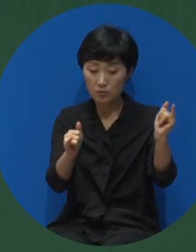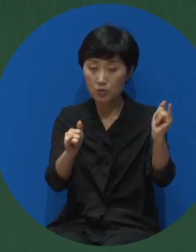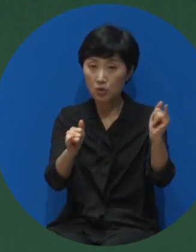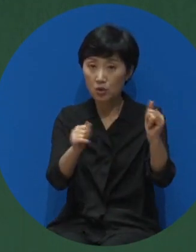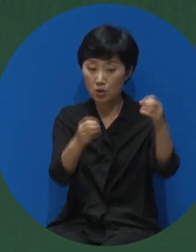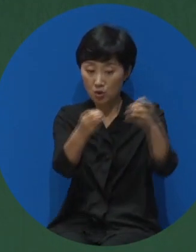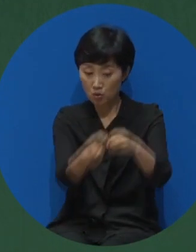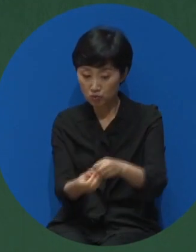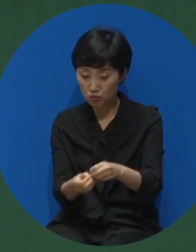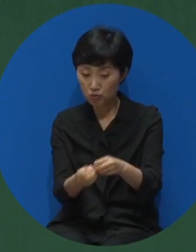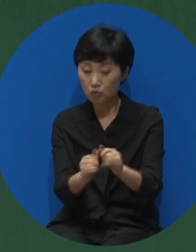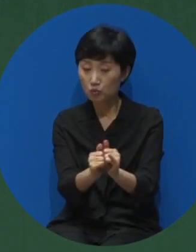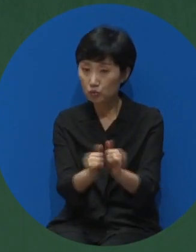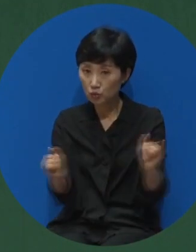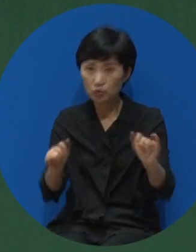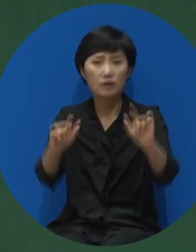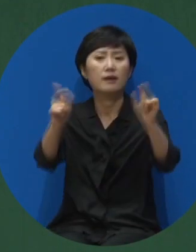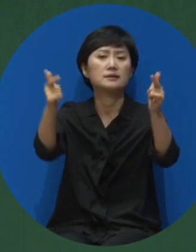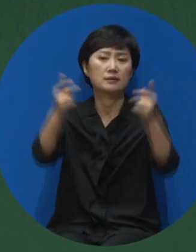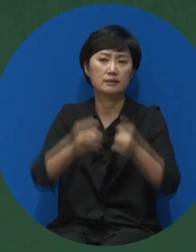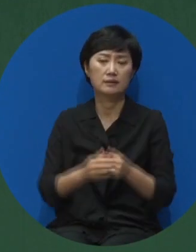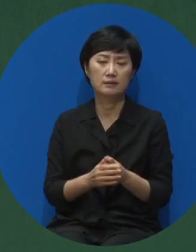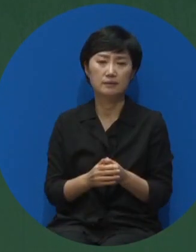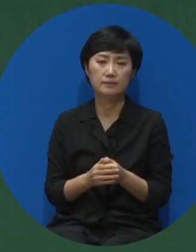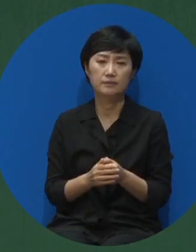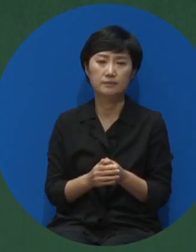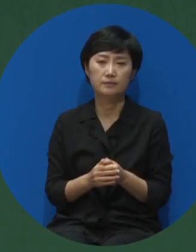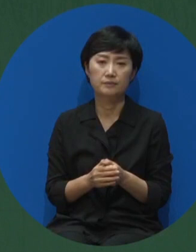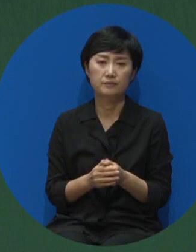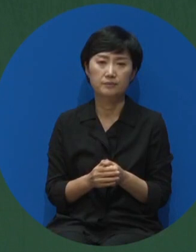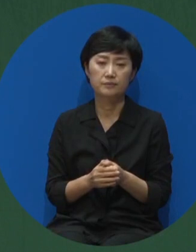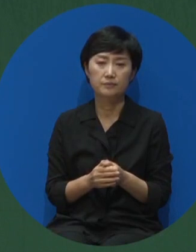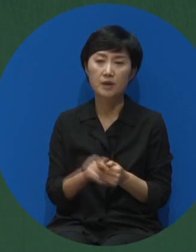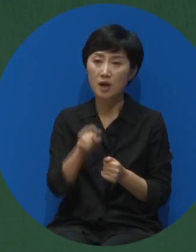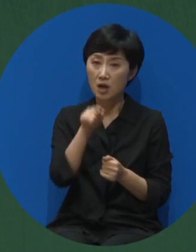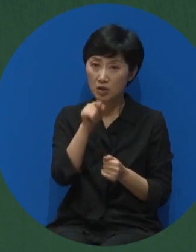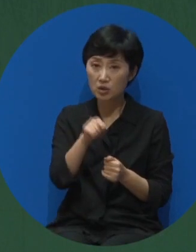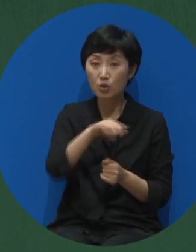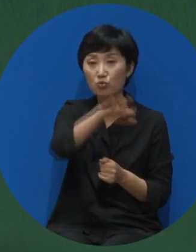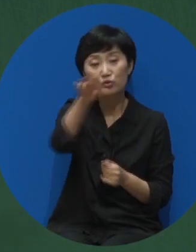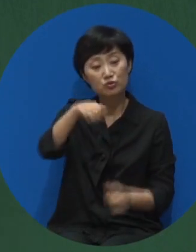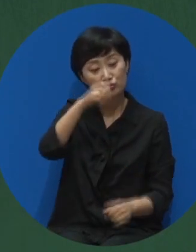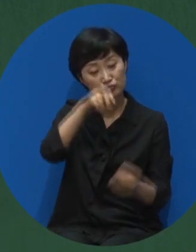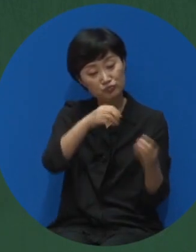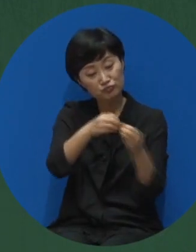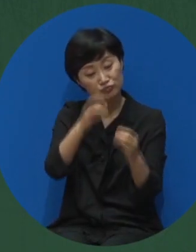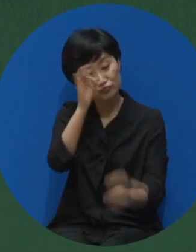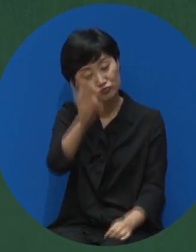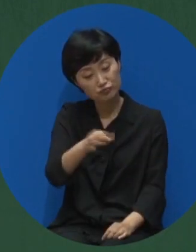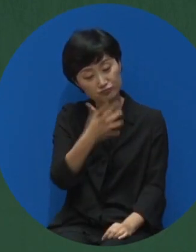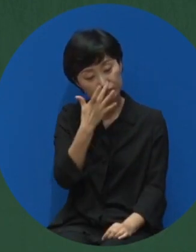여러분에게는 그냥 믿는 말이지만 사단이 벌벌 뜨는 단어예요.